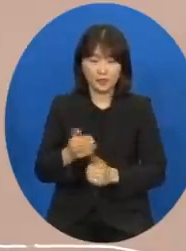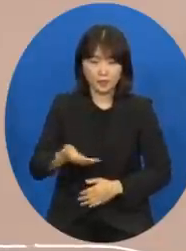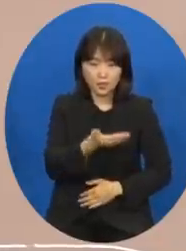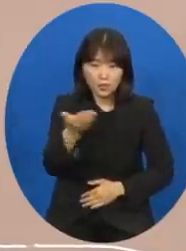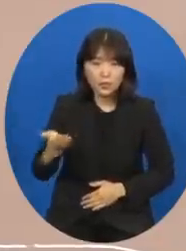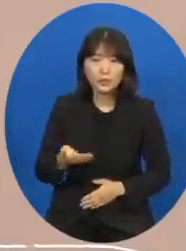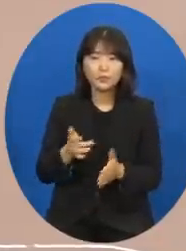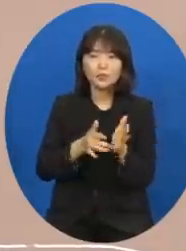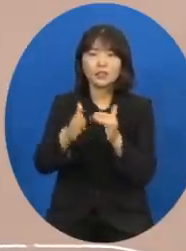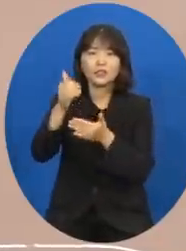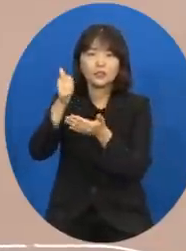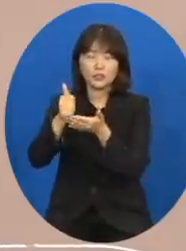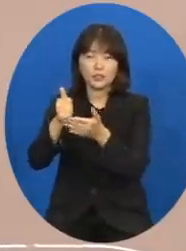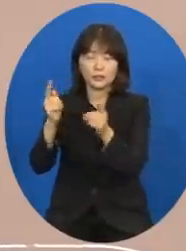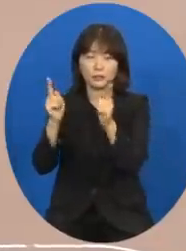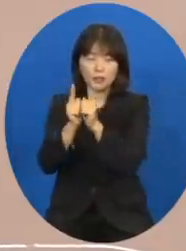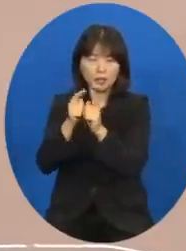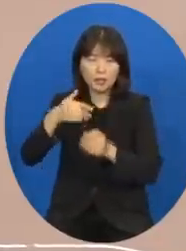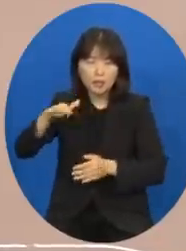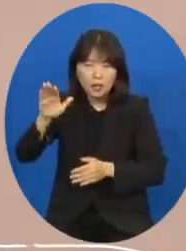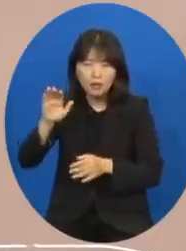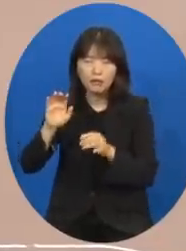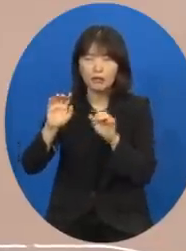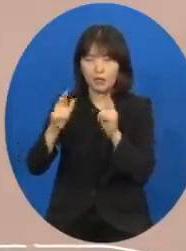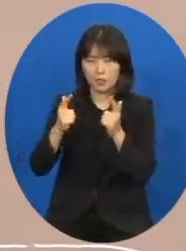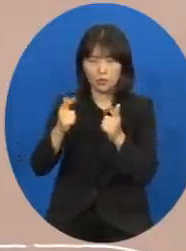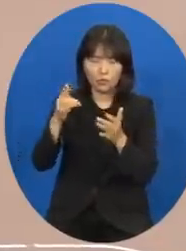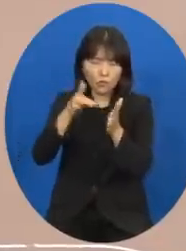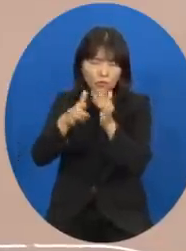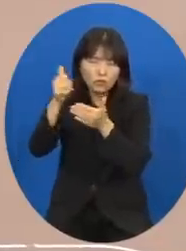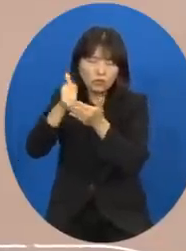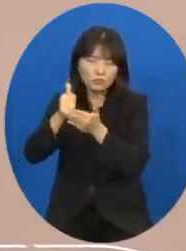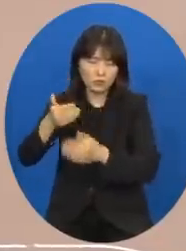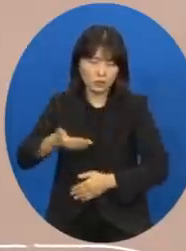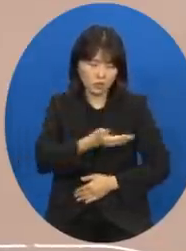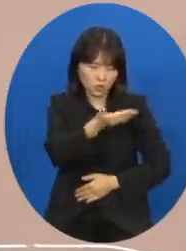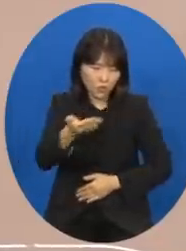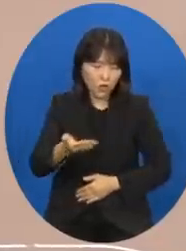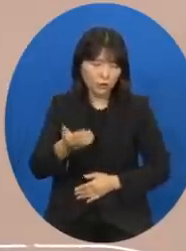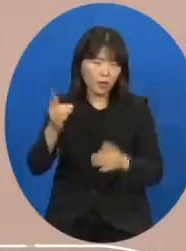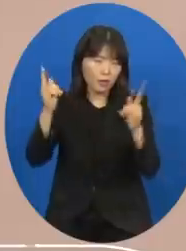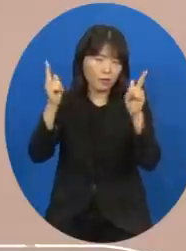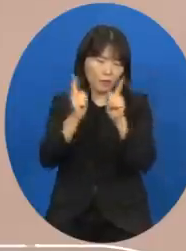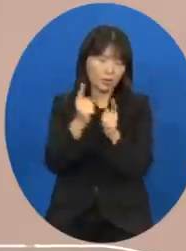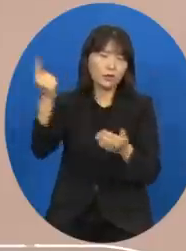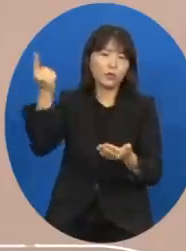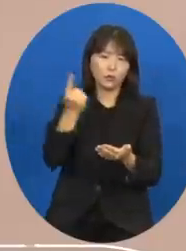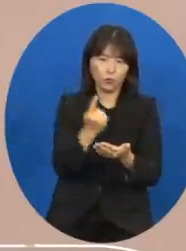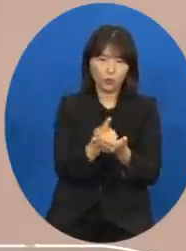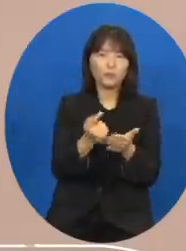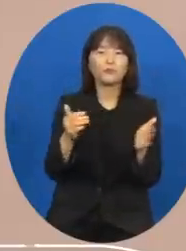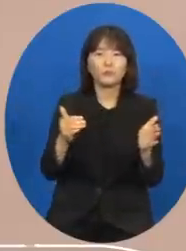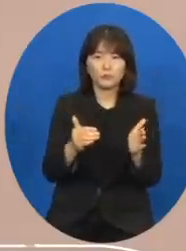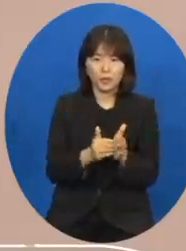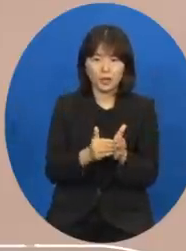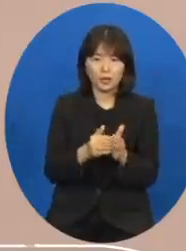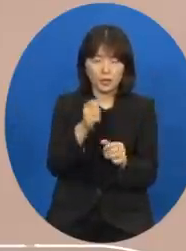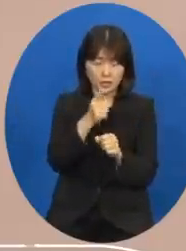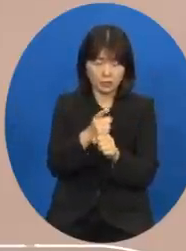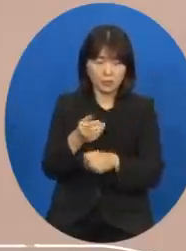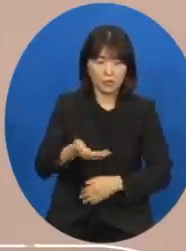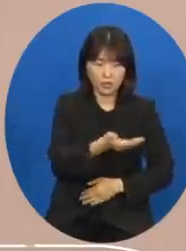예수님을 만나러 가는 것이 아니고 예수님이 여러분을 만나러 오셨습니다. 이미 여러분